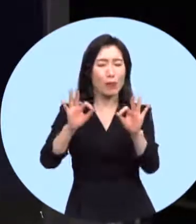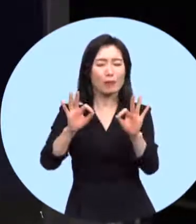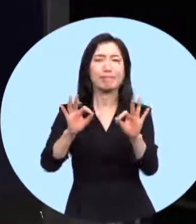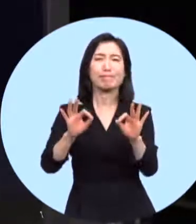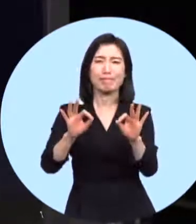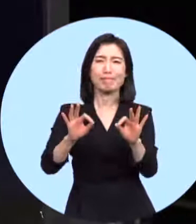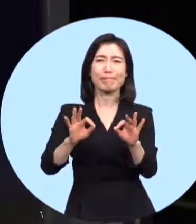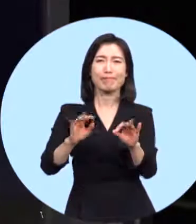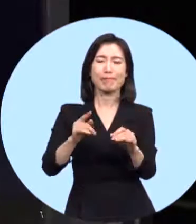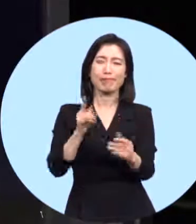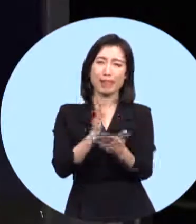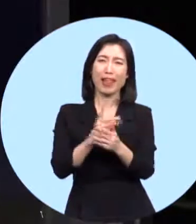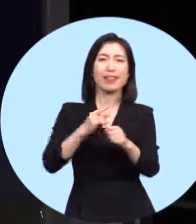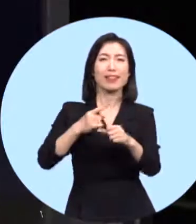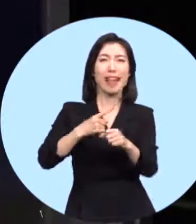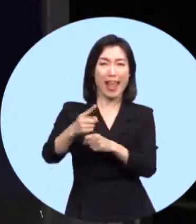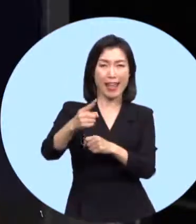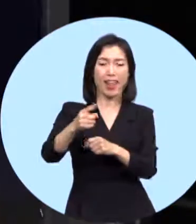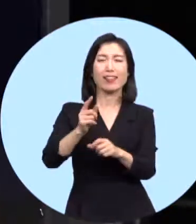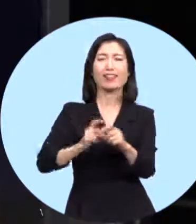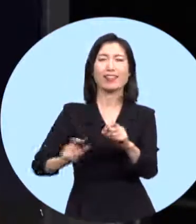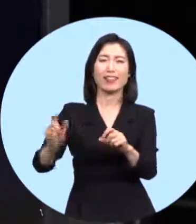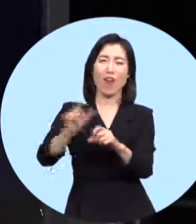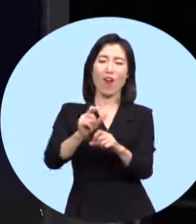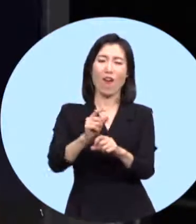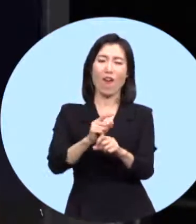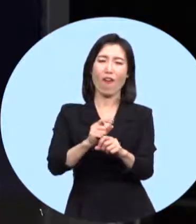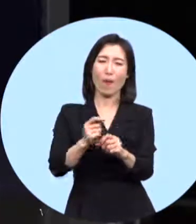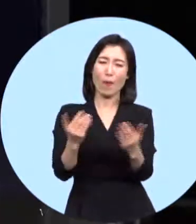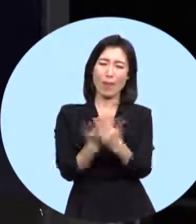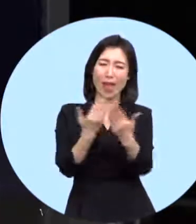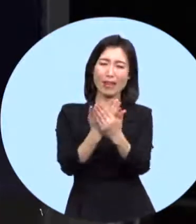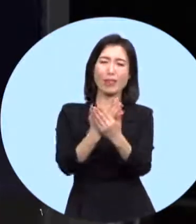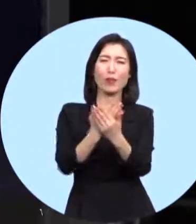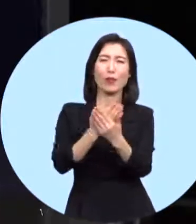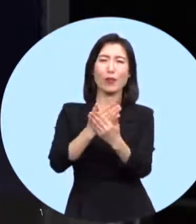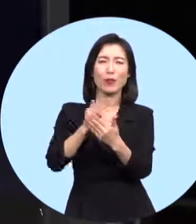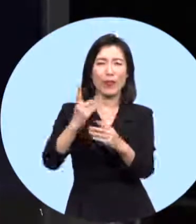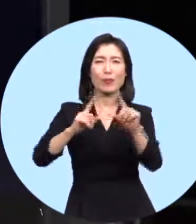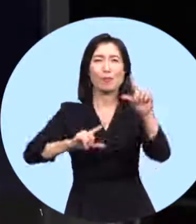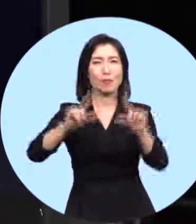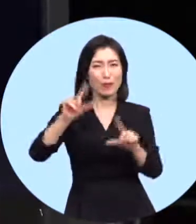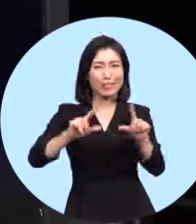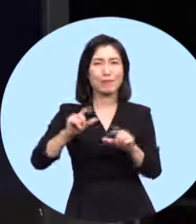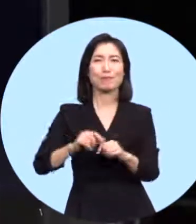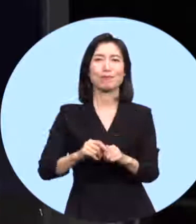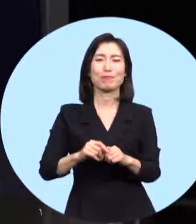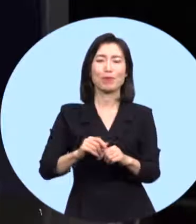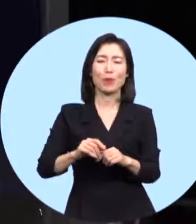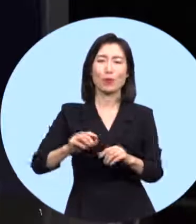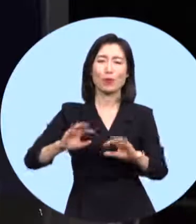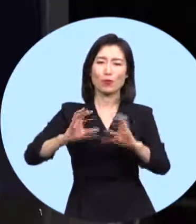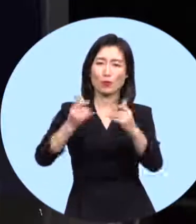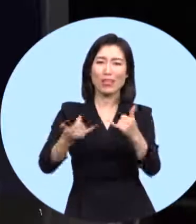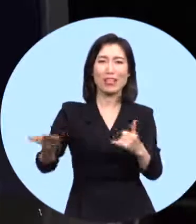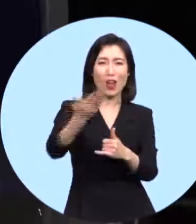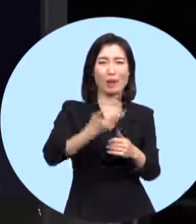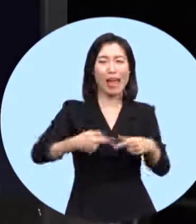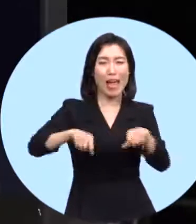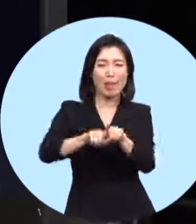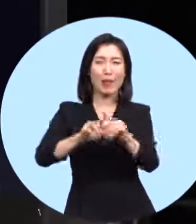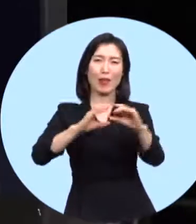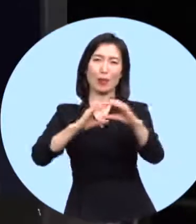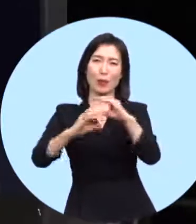되돌아보면서 내년에는 조금 더 나은 어떤 방식으로 또 방향으로 여러 국민들과